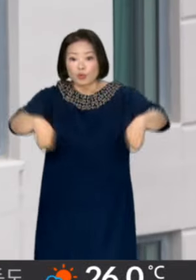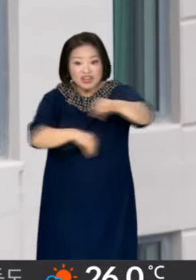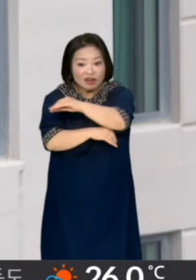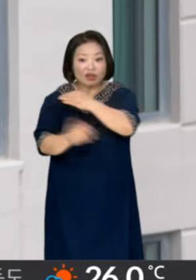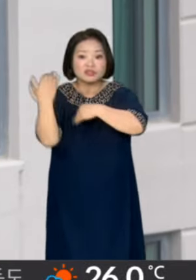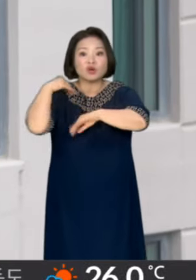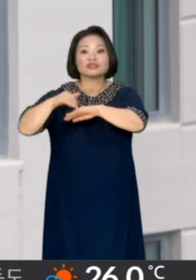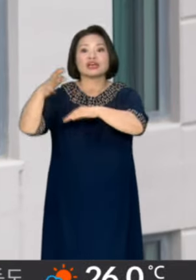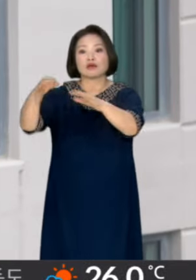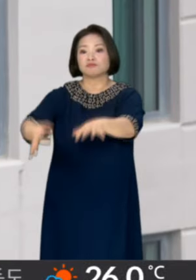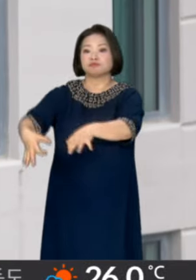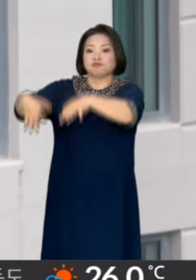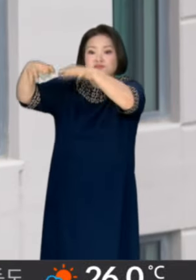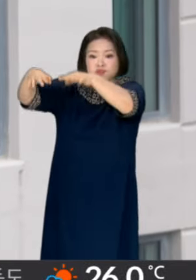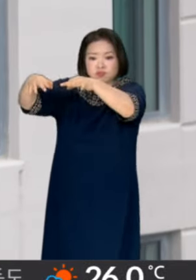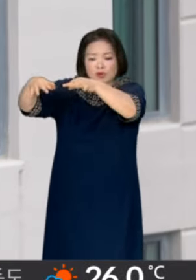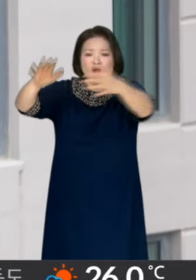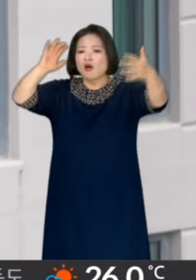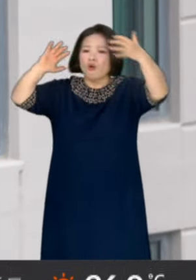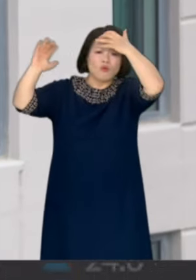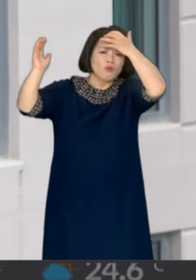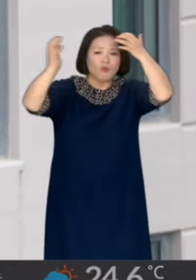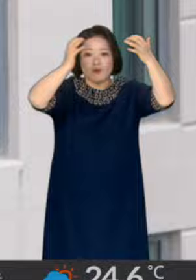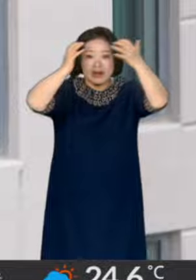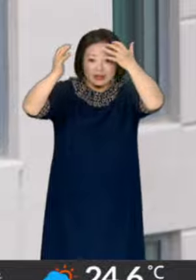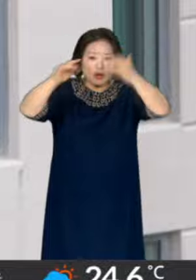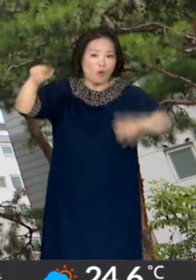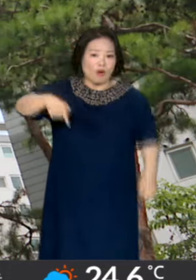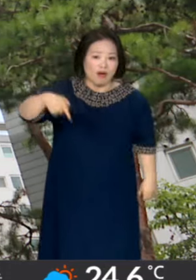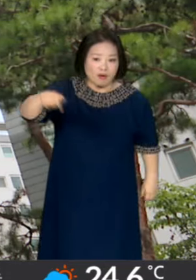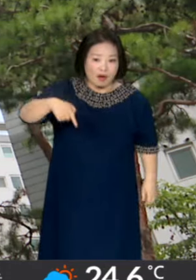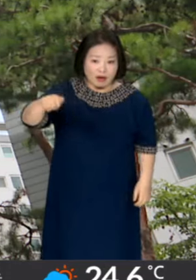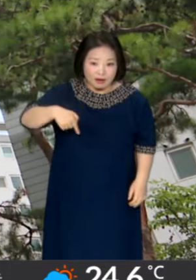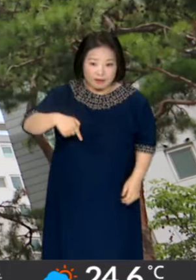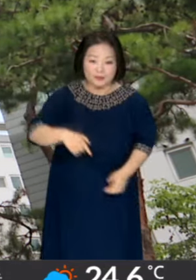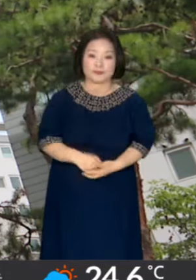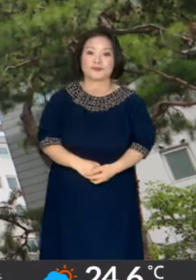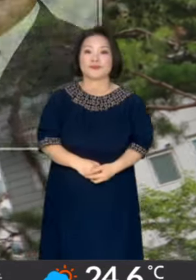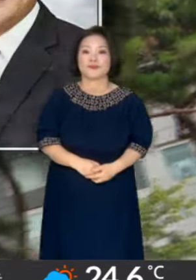상승을 부추기며 시장을 혼란에 빠뜨릴 수 있다는 지적도 있습니다.